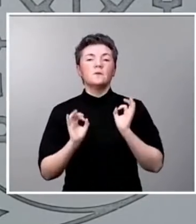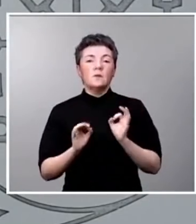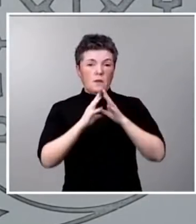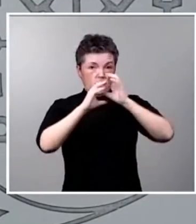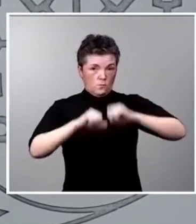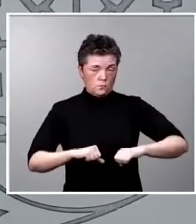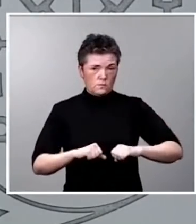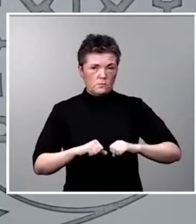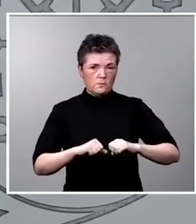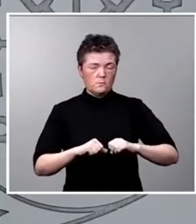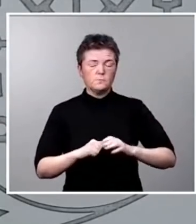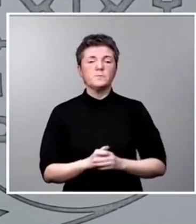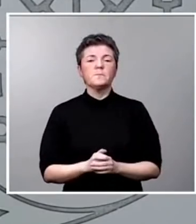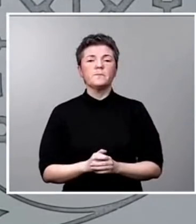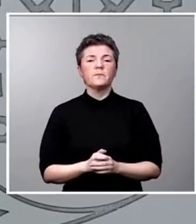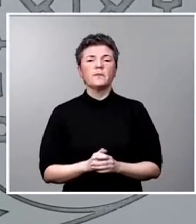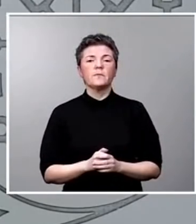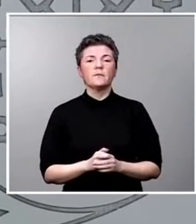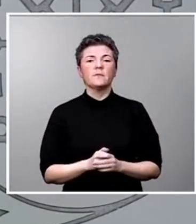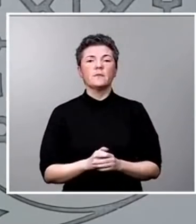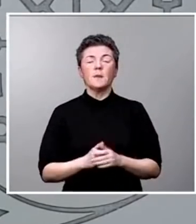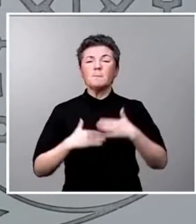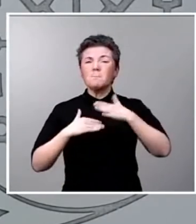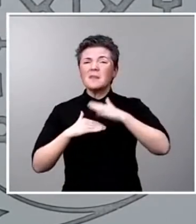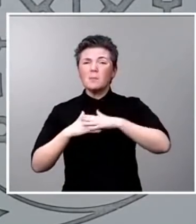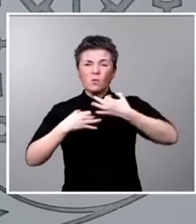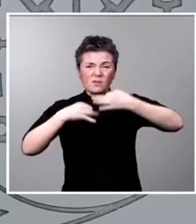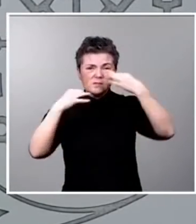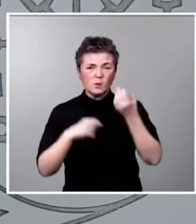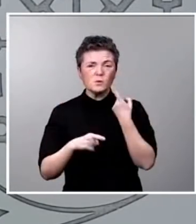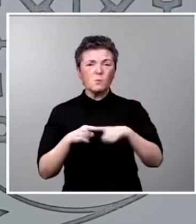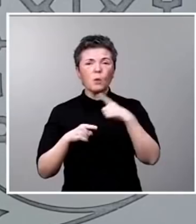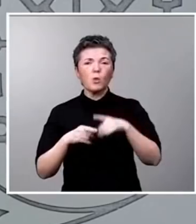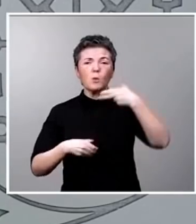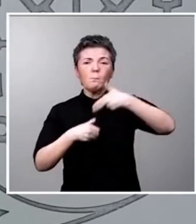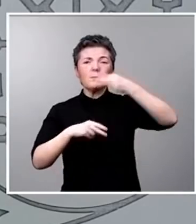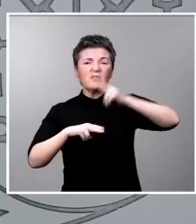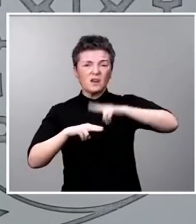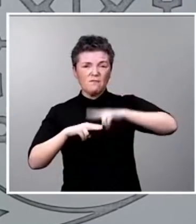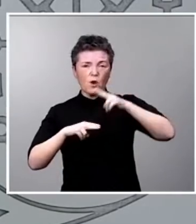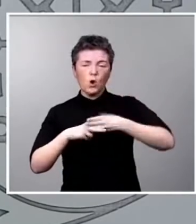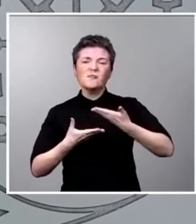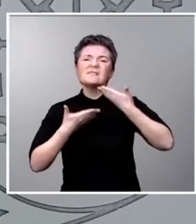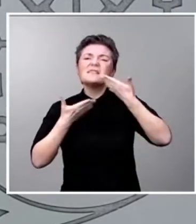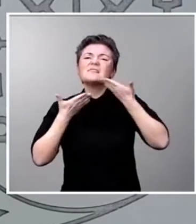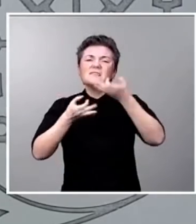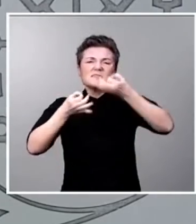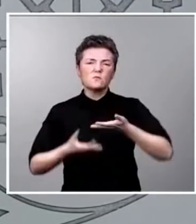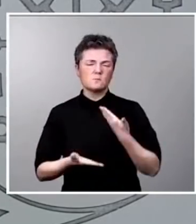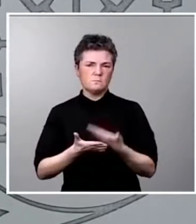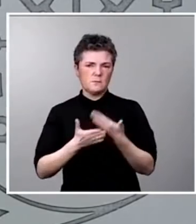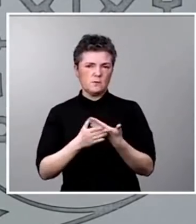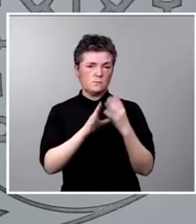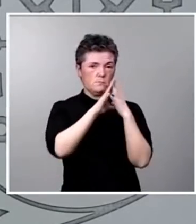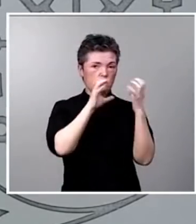kormány szóvivő pénteken. A Nemzetközi Energiaügynökség kezdeményezésére egy sor ország döntött tartalékainak megcsapolása mellett. A